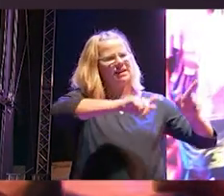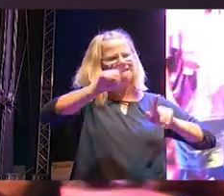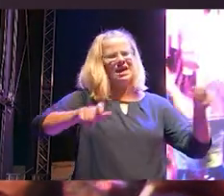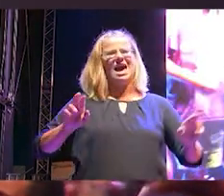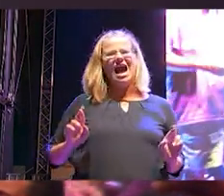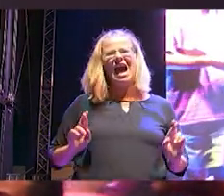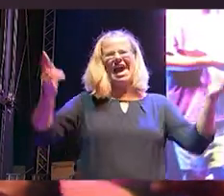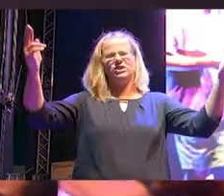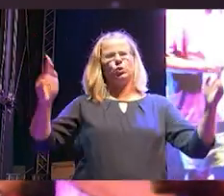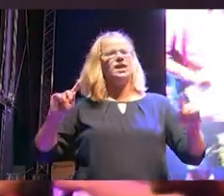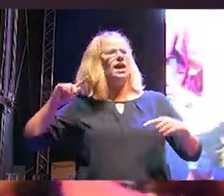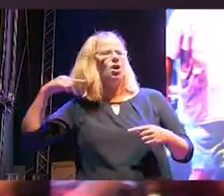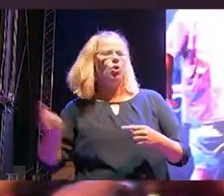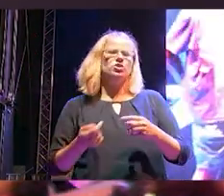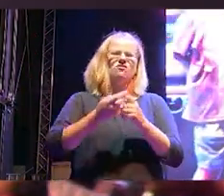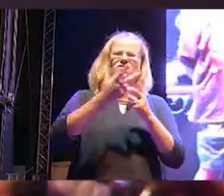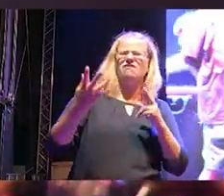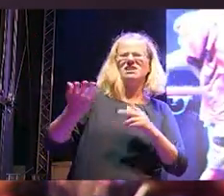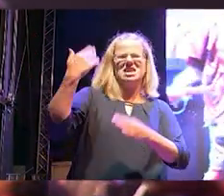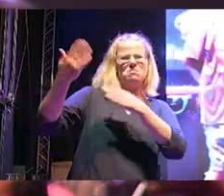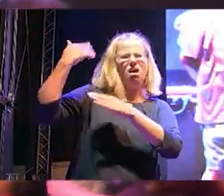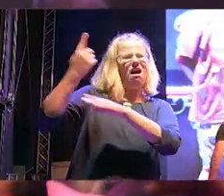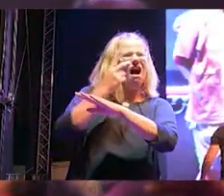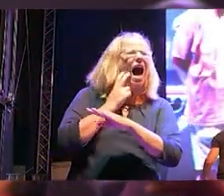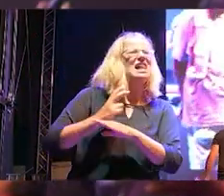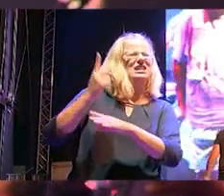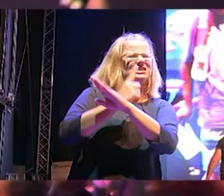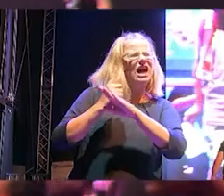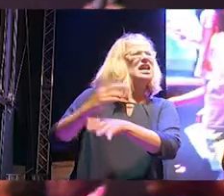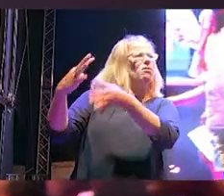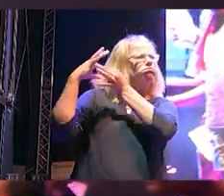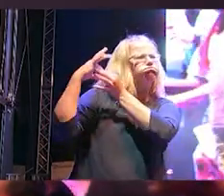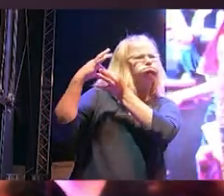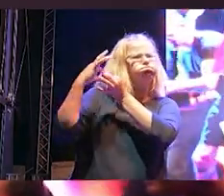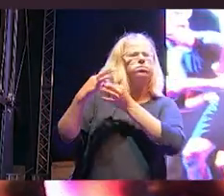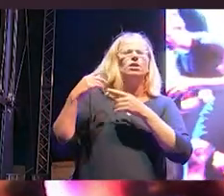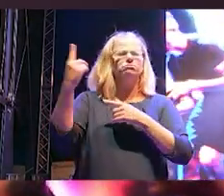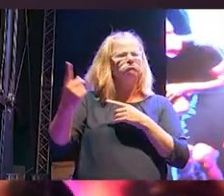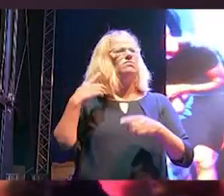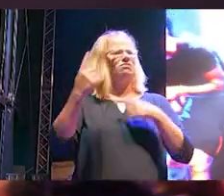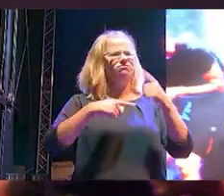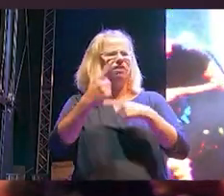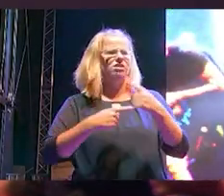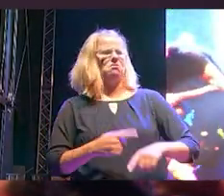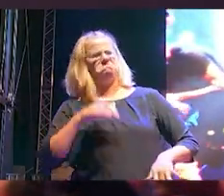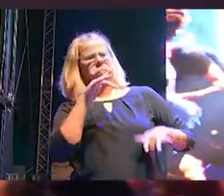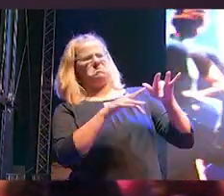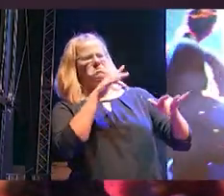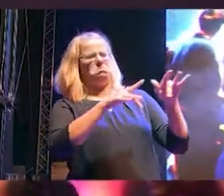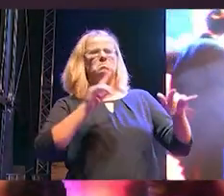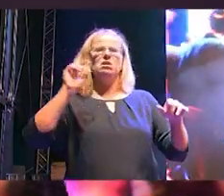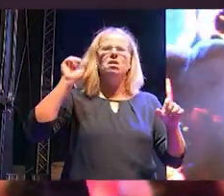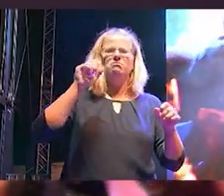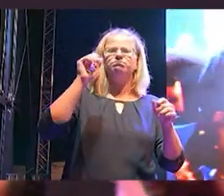die VielfaltsgegnerInnen und die Ewiggestrigen, sie können uns weiter beleidigen, verunglimpfen und schlagen. Sie können uns nach der Landtagswahl